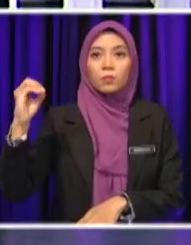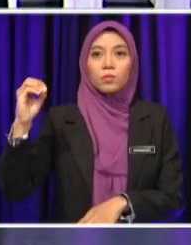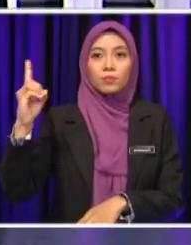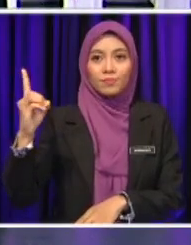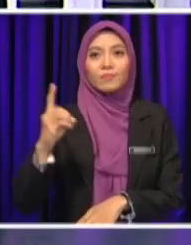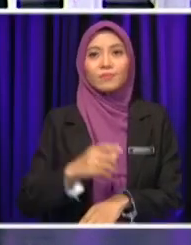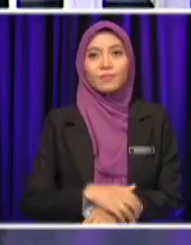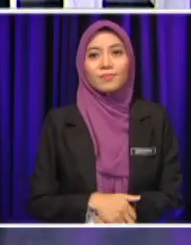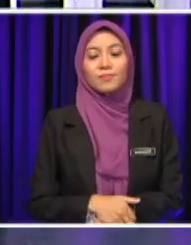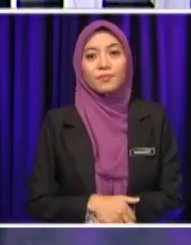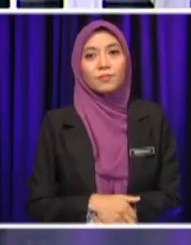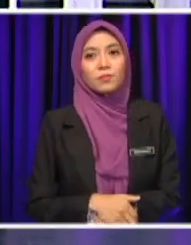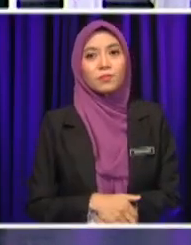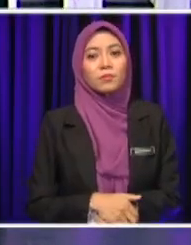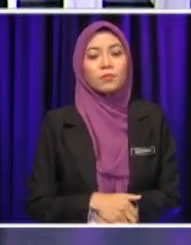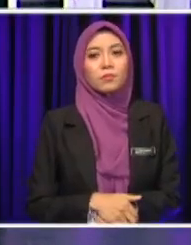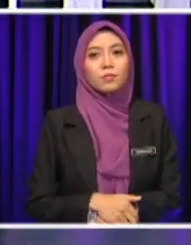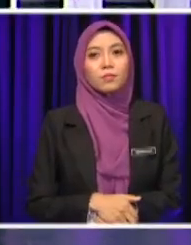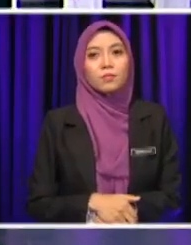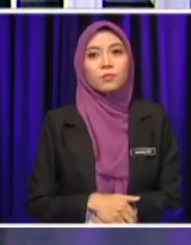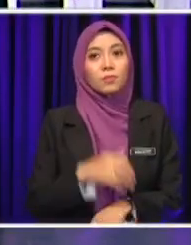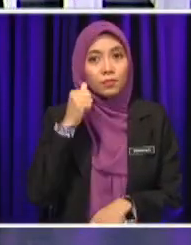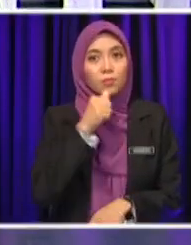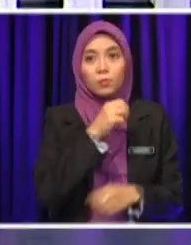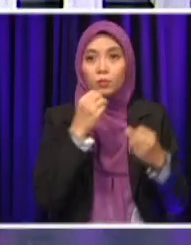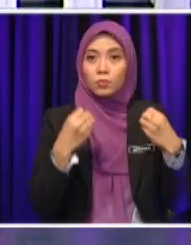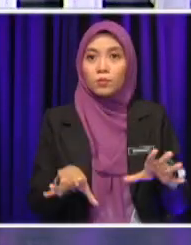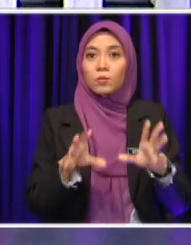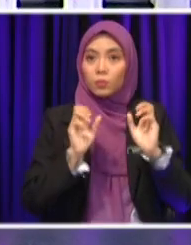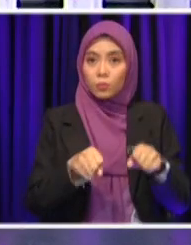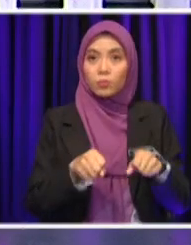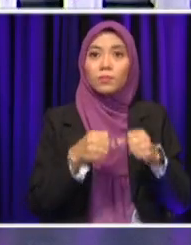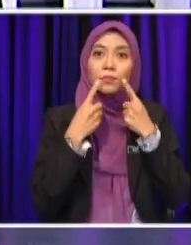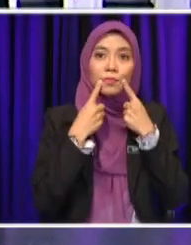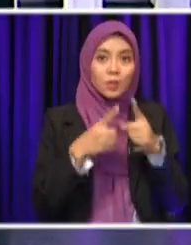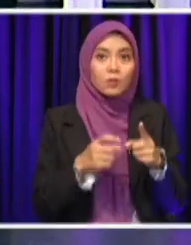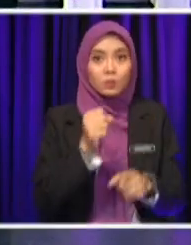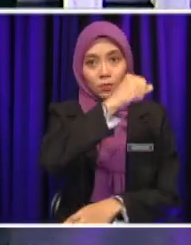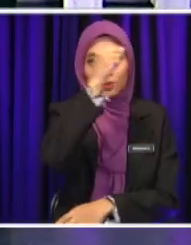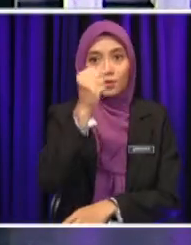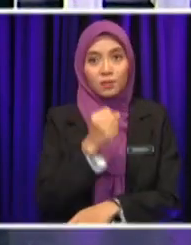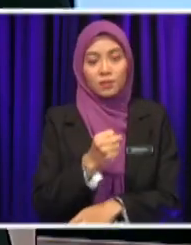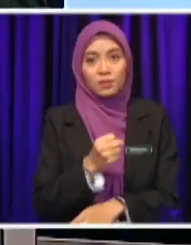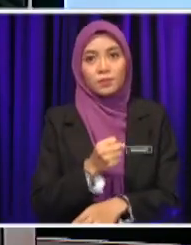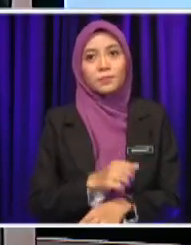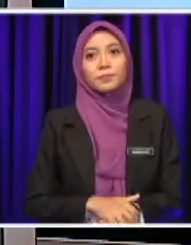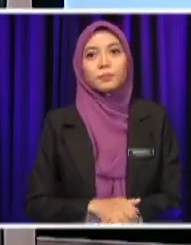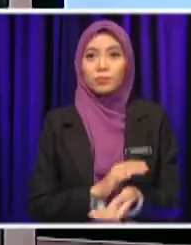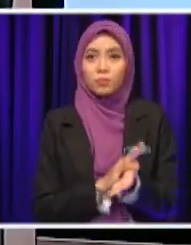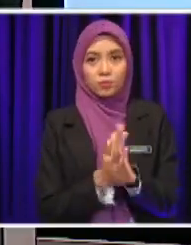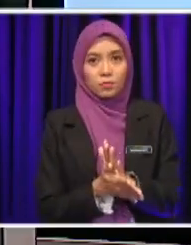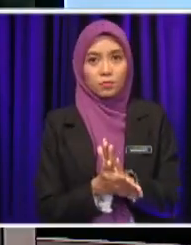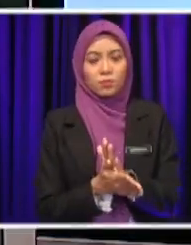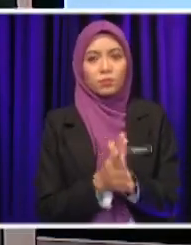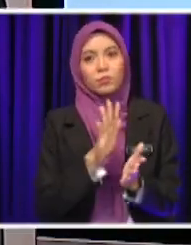Aiman. Jadi cikgu nampak Aiman pun dah boleh jawab soalan yang cikgu ajukan pada Aiman. Okey, jadi rasanya clear lah apa yang